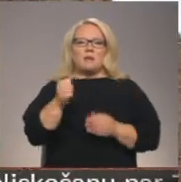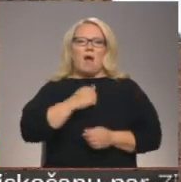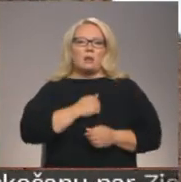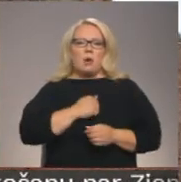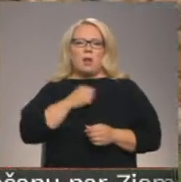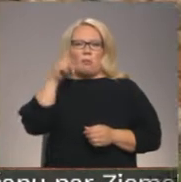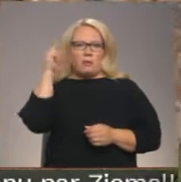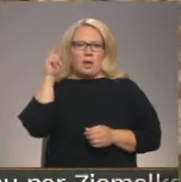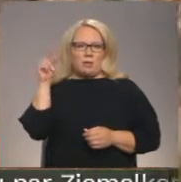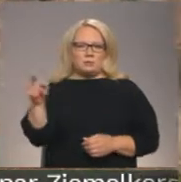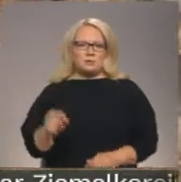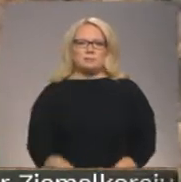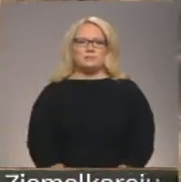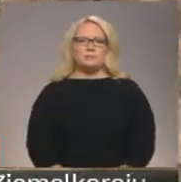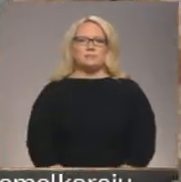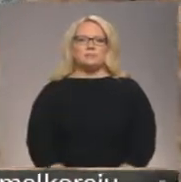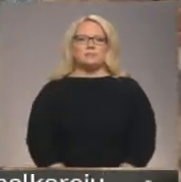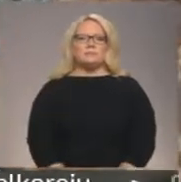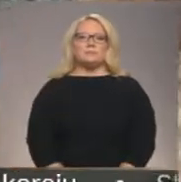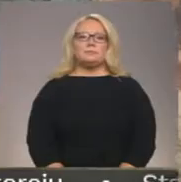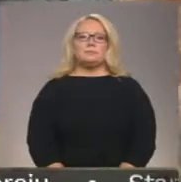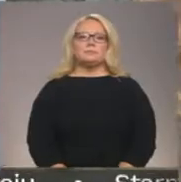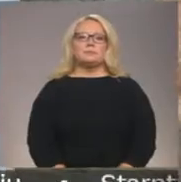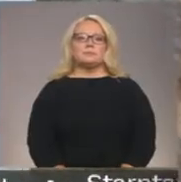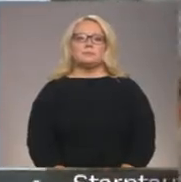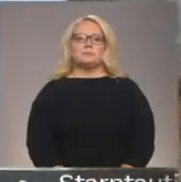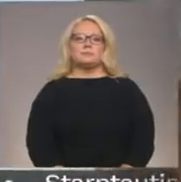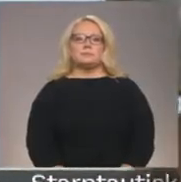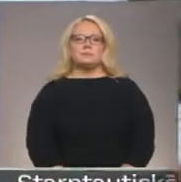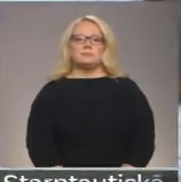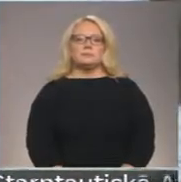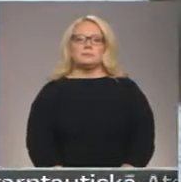Preiļos. Ausma Sprukta, Roberts Kalniņš, Latgales reģionālā televīzija.